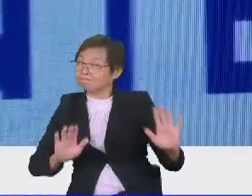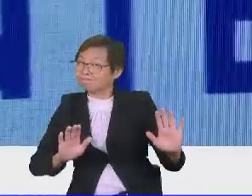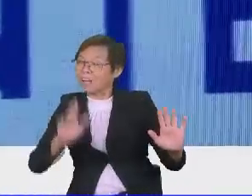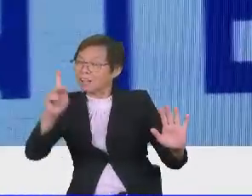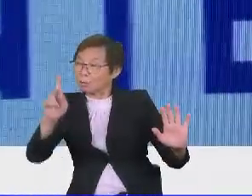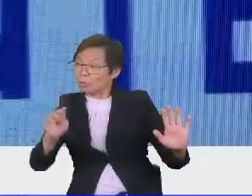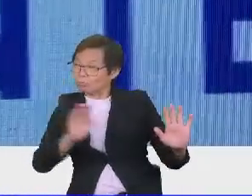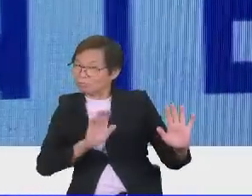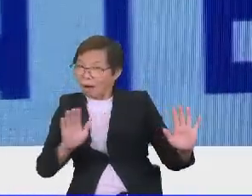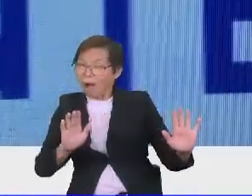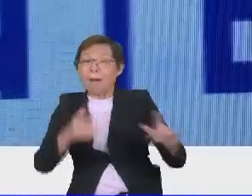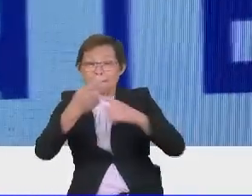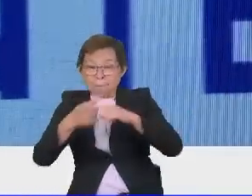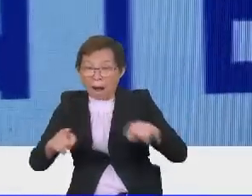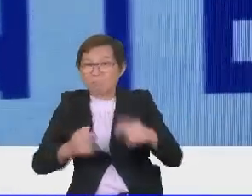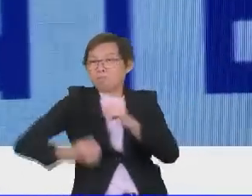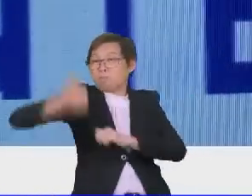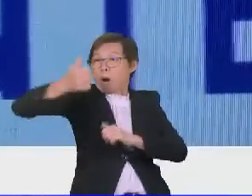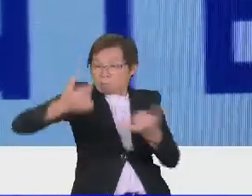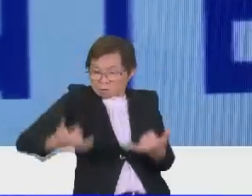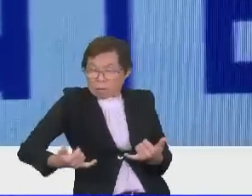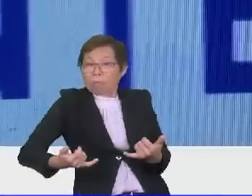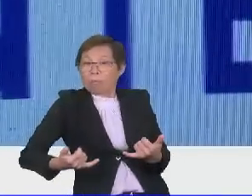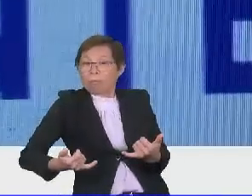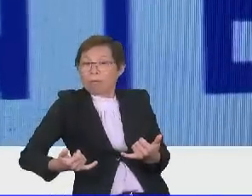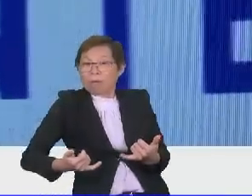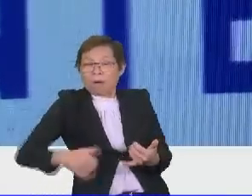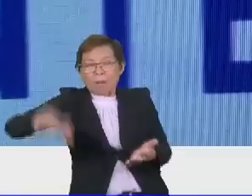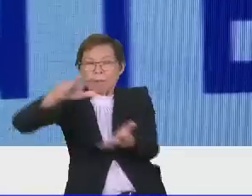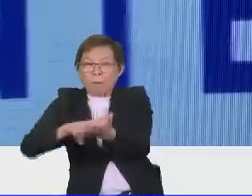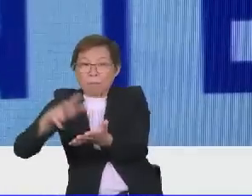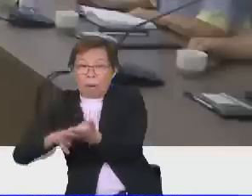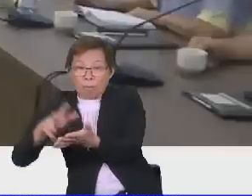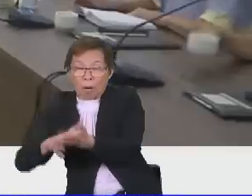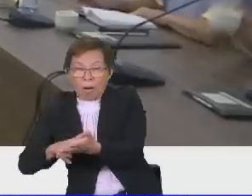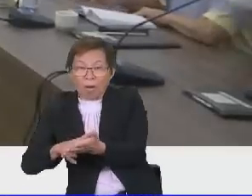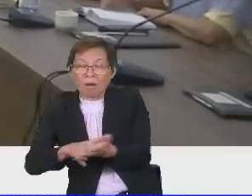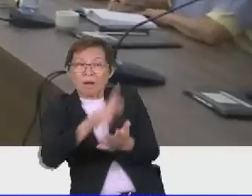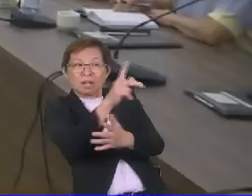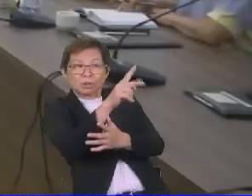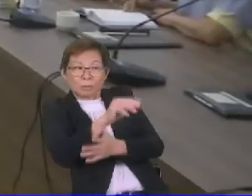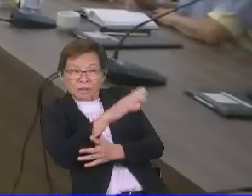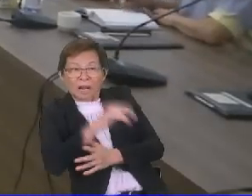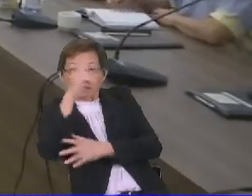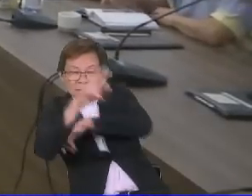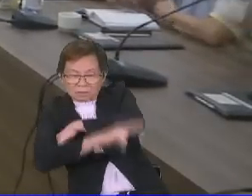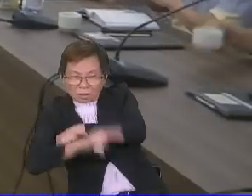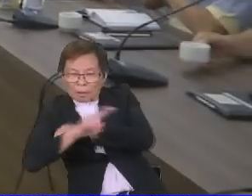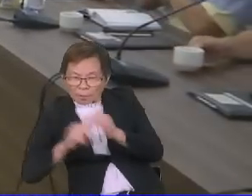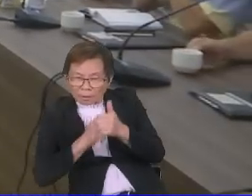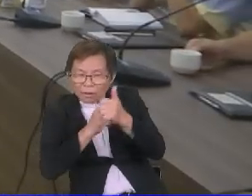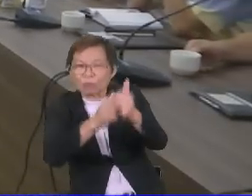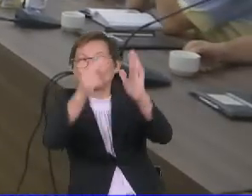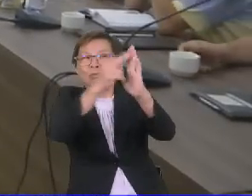ketua menteri sebaliknya keutamaan ketika ini adalah untuk menentukan kedudukan ketua menteri dan kerajaan Negeri berdasarkan